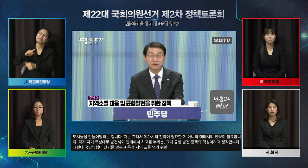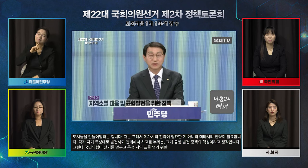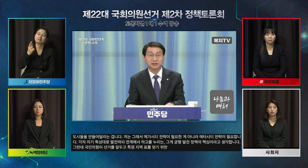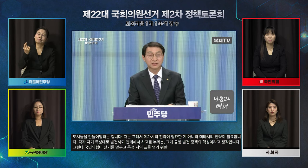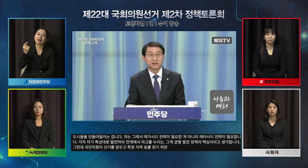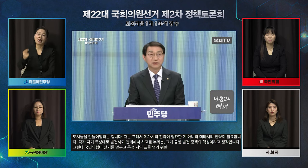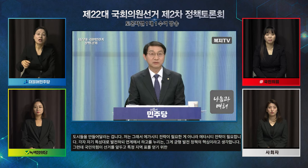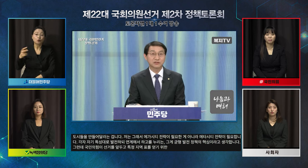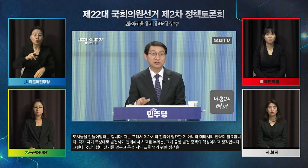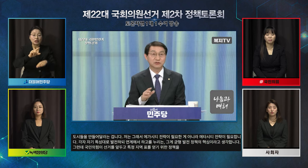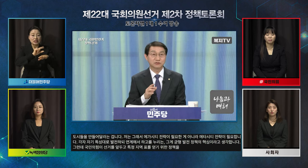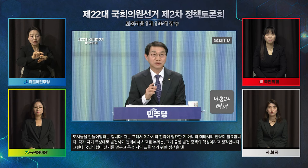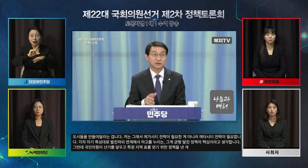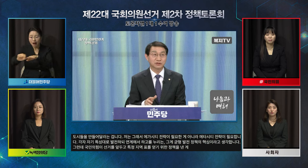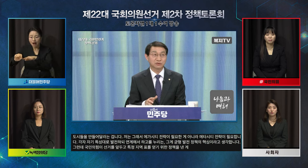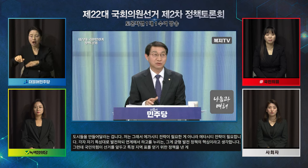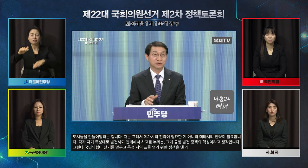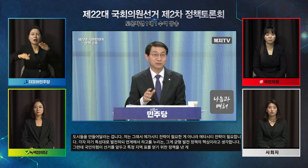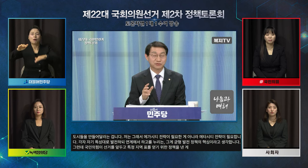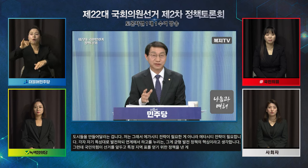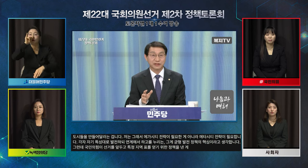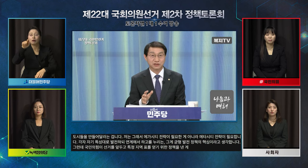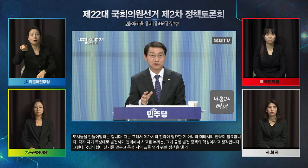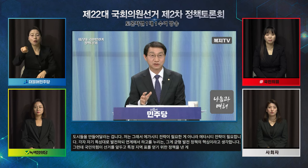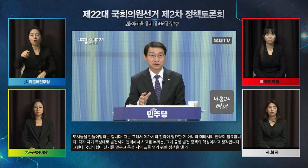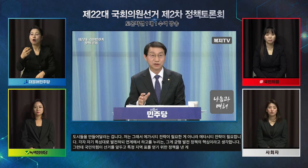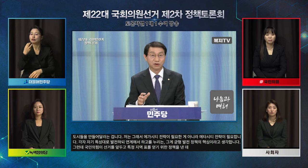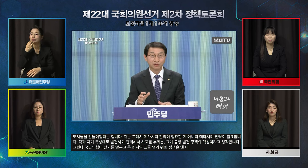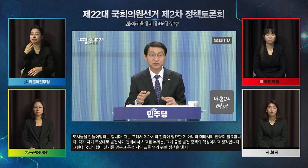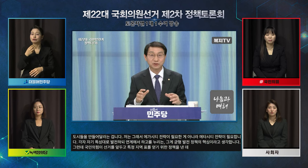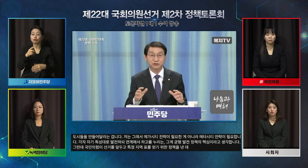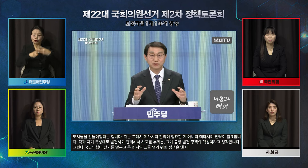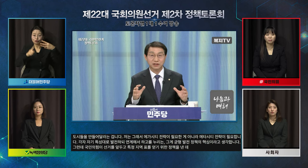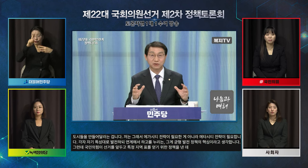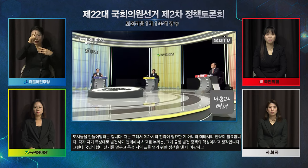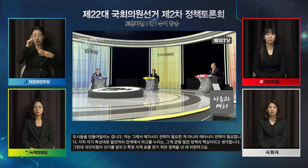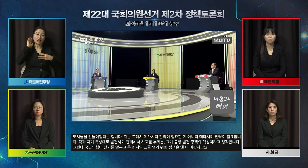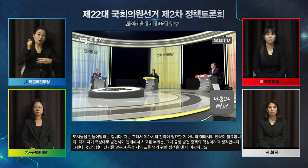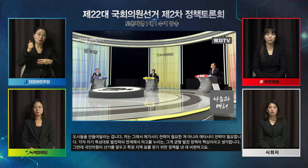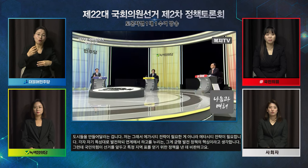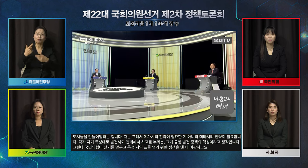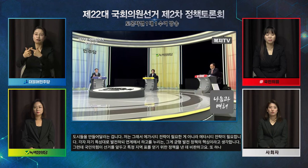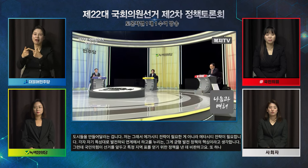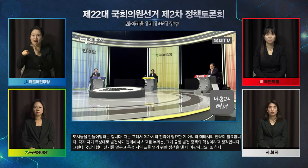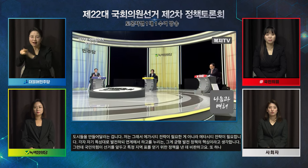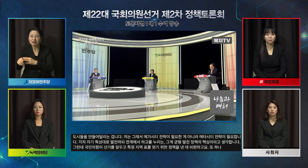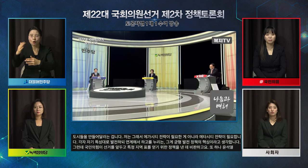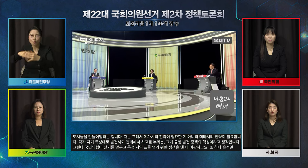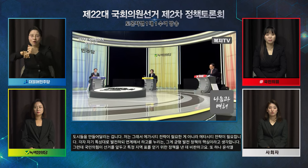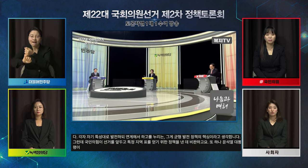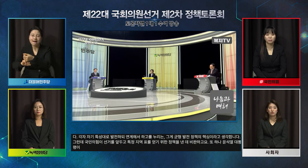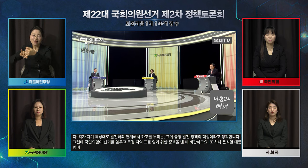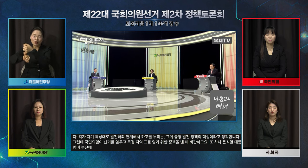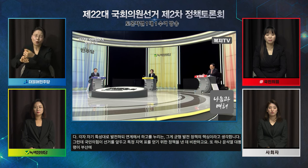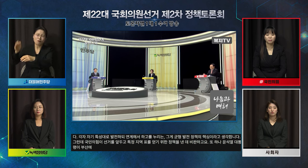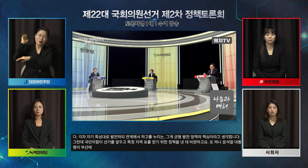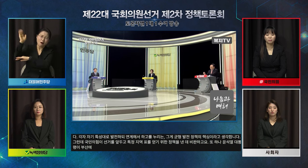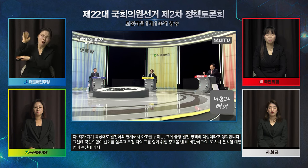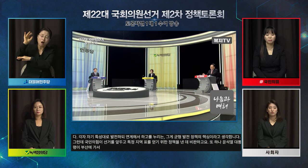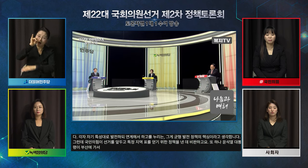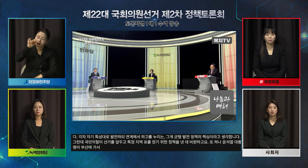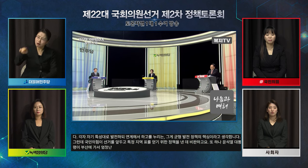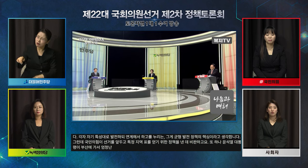지역 규빈형입니다. 얼마 전에 윤석열 대통령이 부산에 가셔서 엄청난 공약을 쏟아놨어요. 저는 그 공약을 보면서